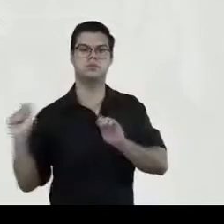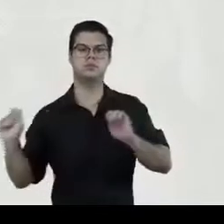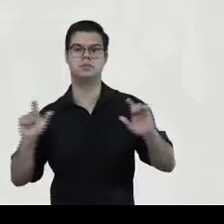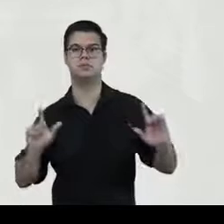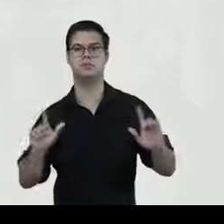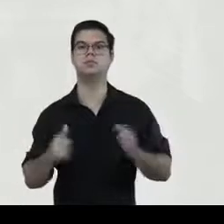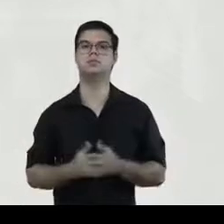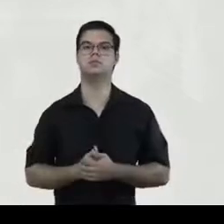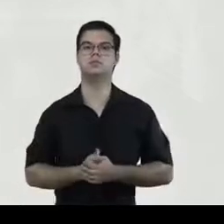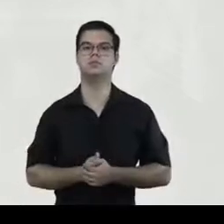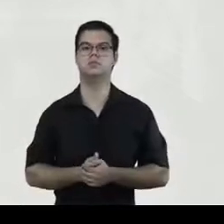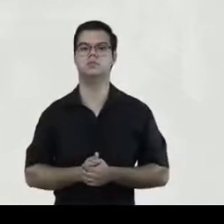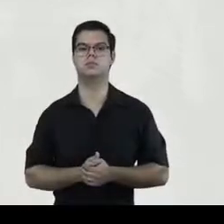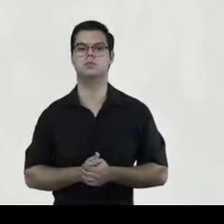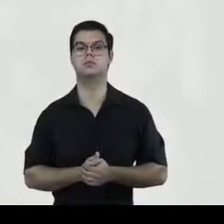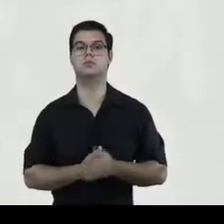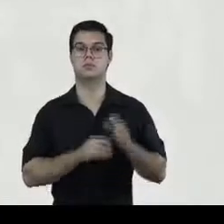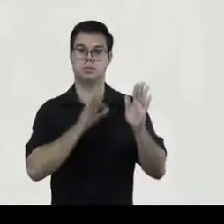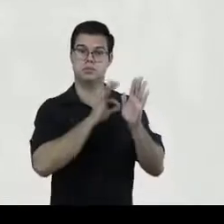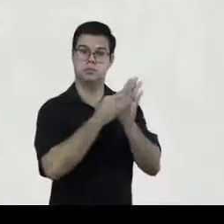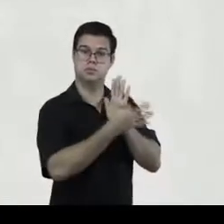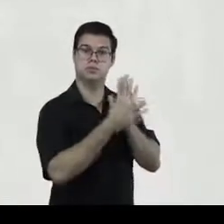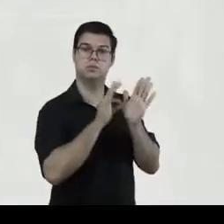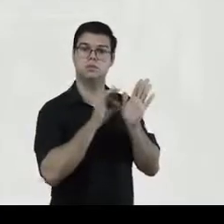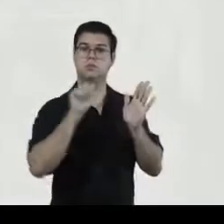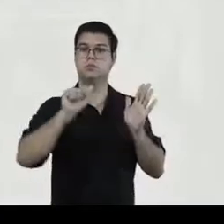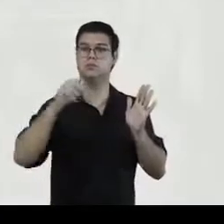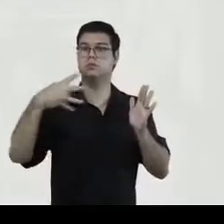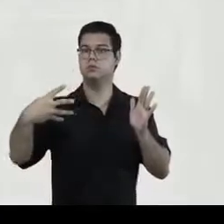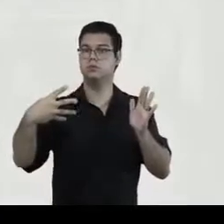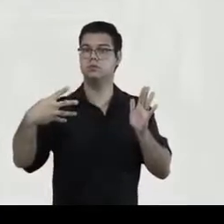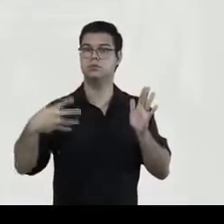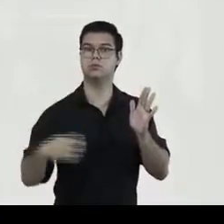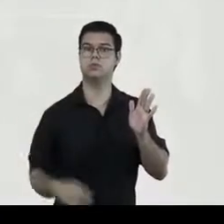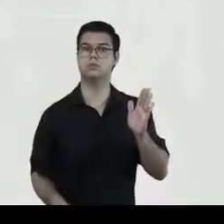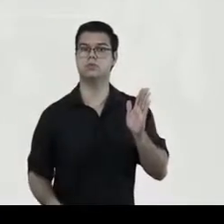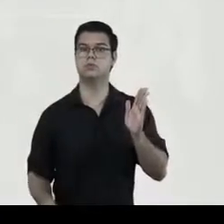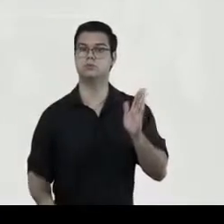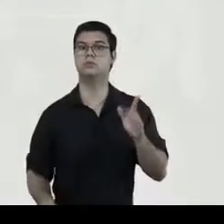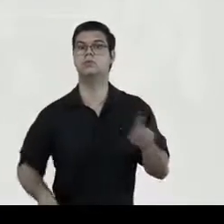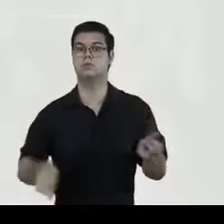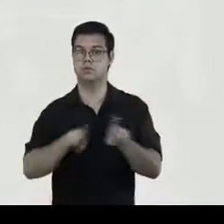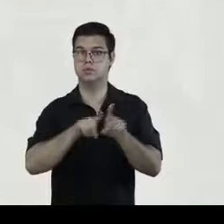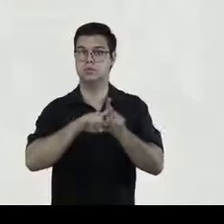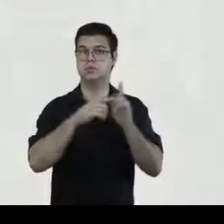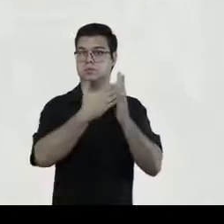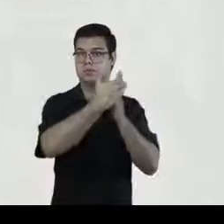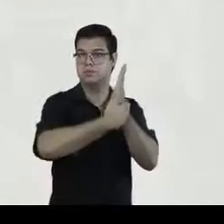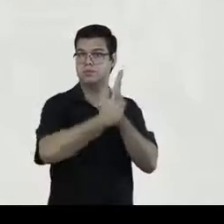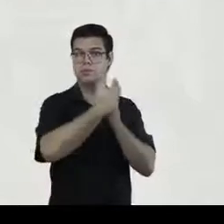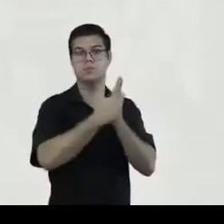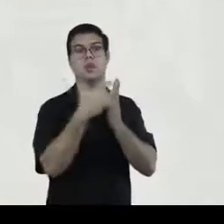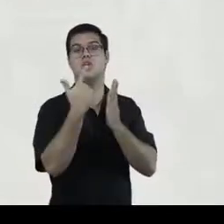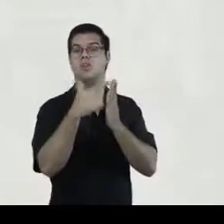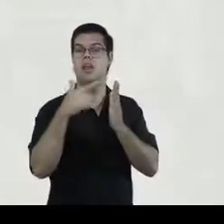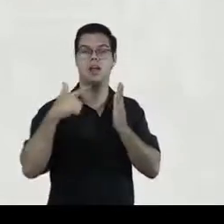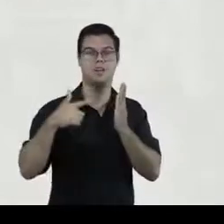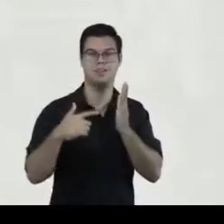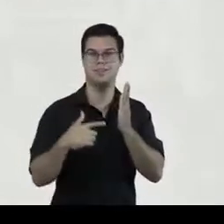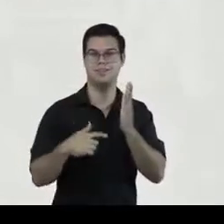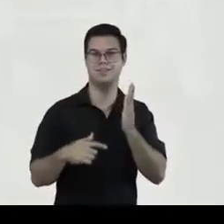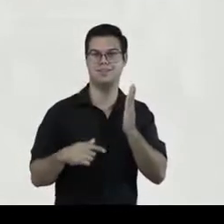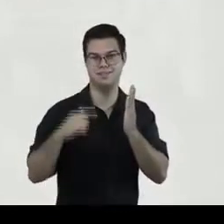Le feuillet A4 et le verso n'a plus le losange, mais il a cette figure énigmatique